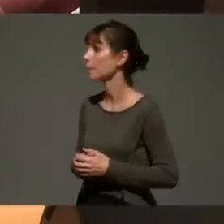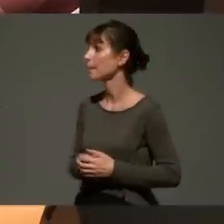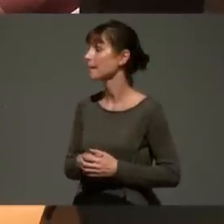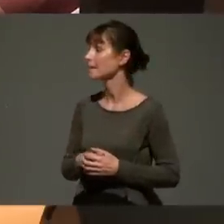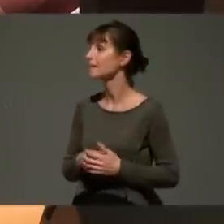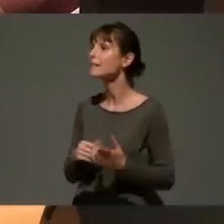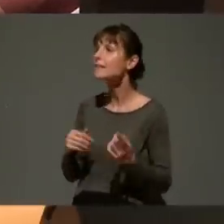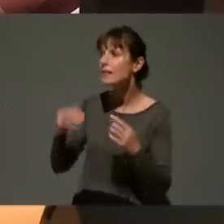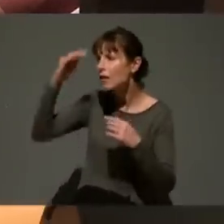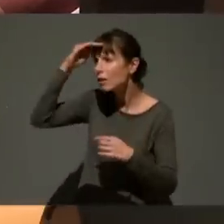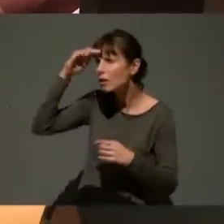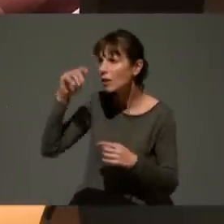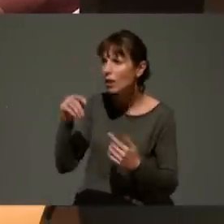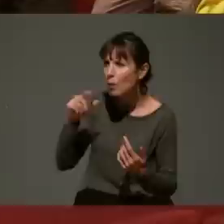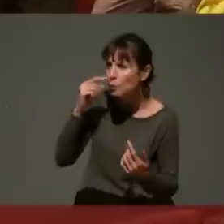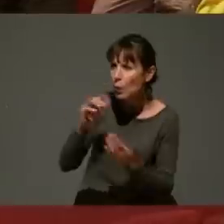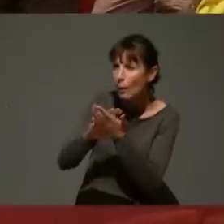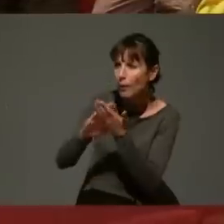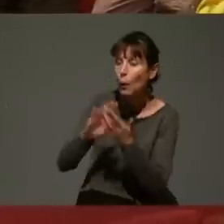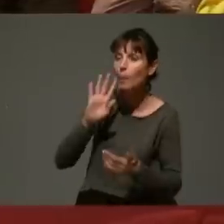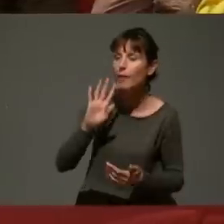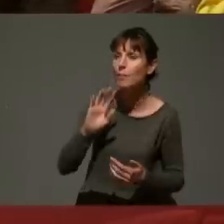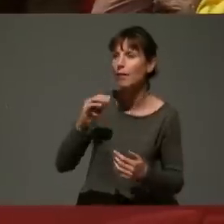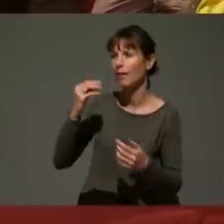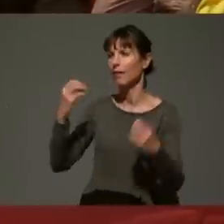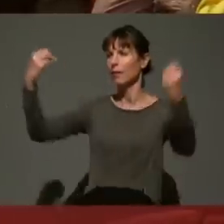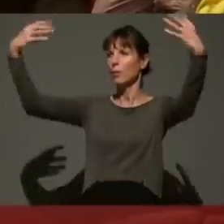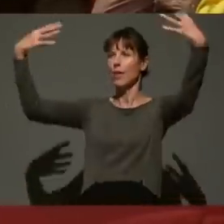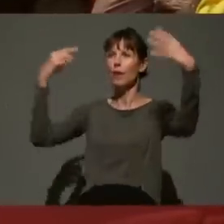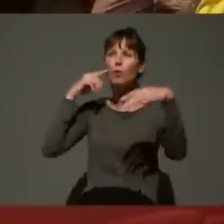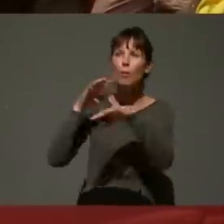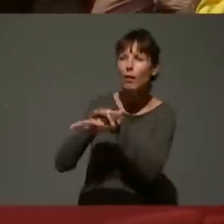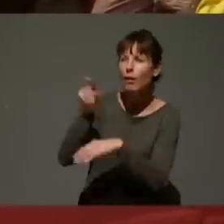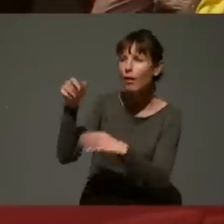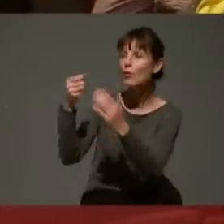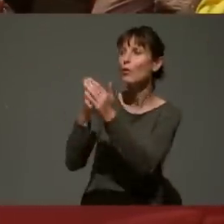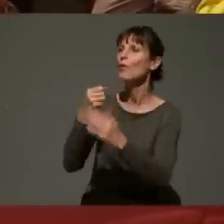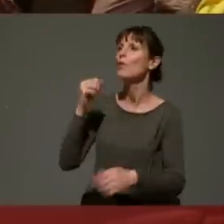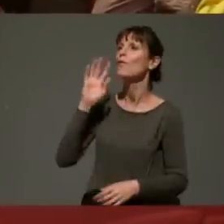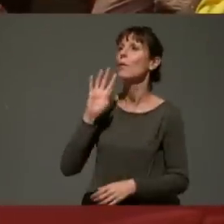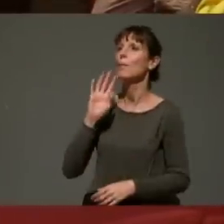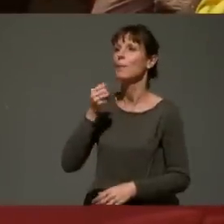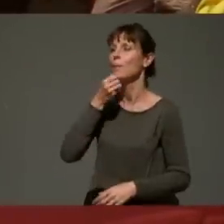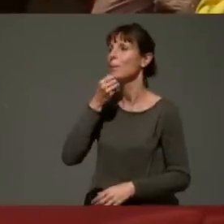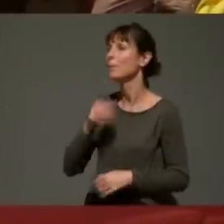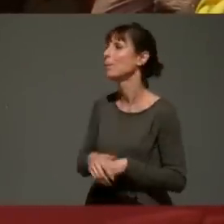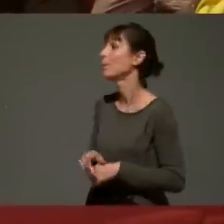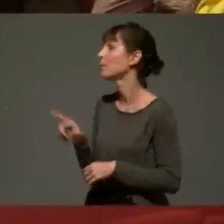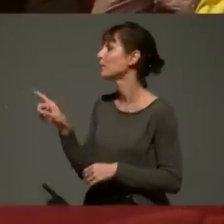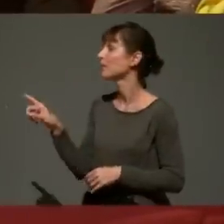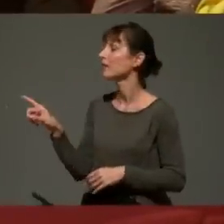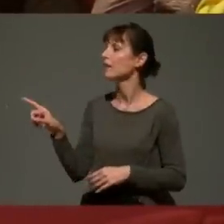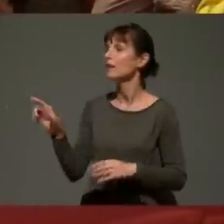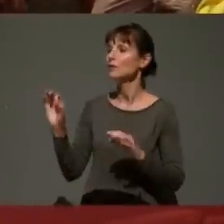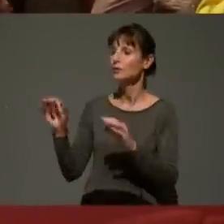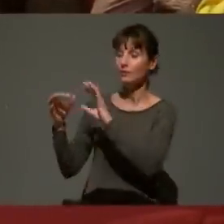Madame, pardon, je ne voyais pas. Excusez-moi, j'ai les lumières dans les yeux. Non, pas de souci. Donc, moi, je rebondis un peu sur ce qui vient